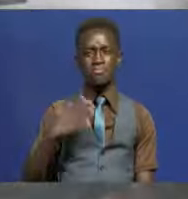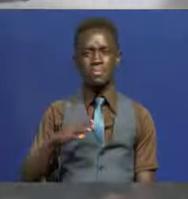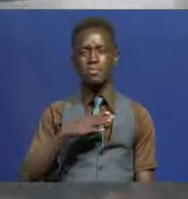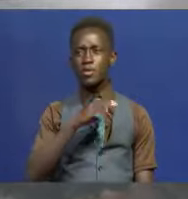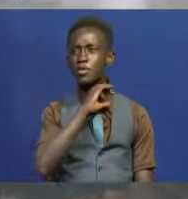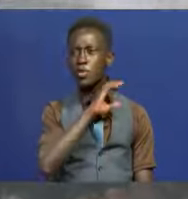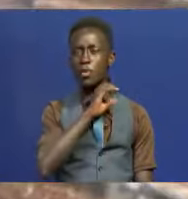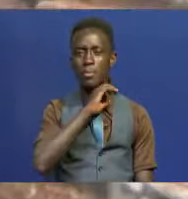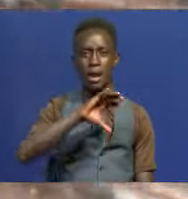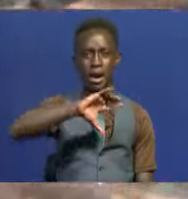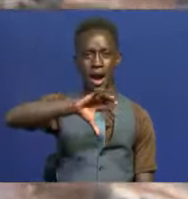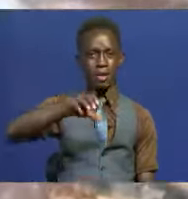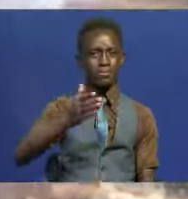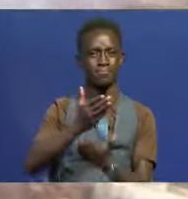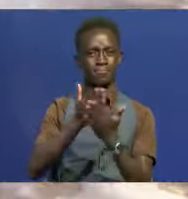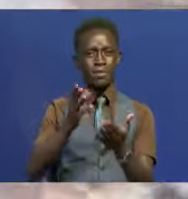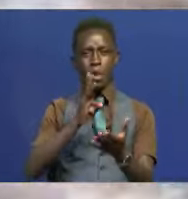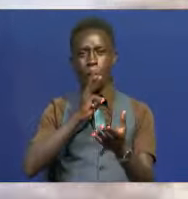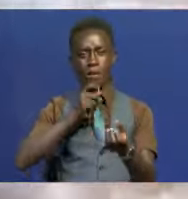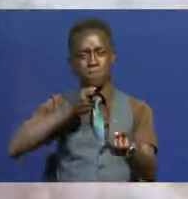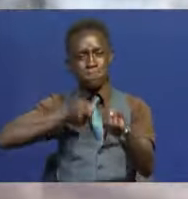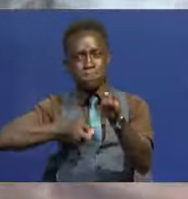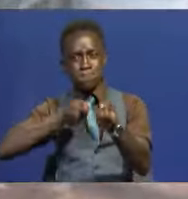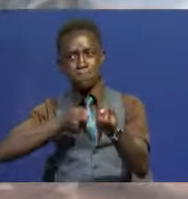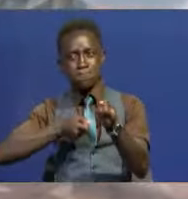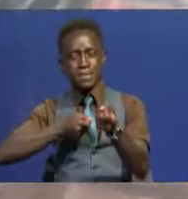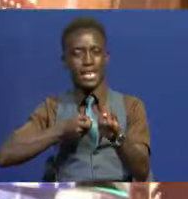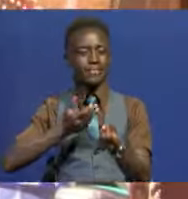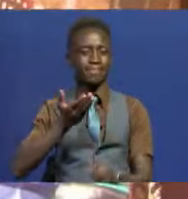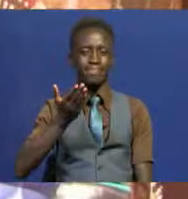na kutookoa mali.